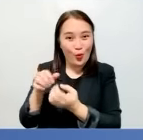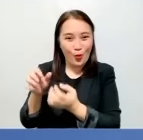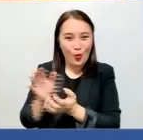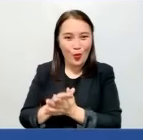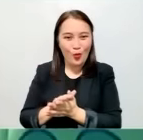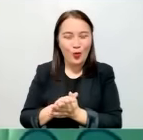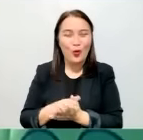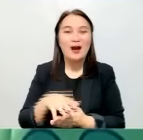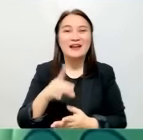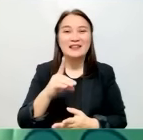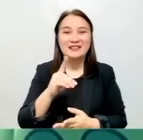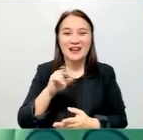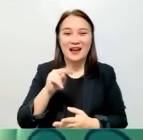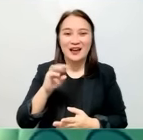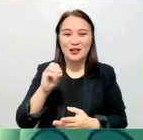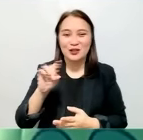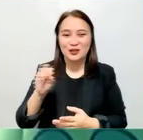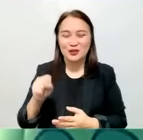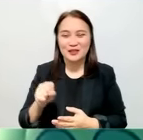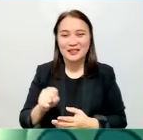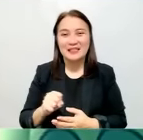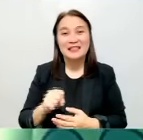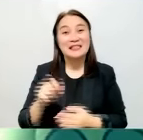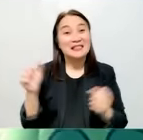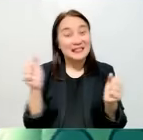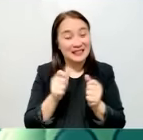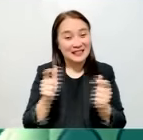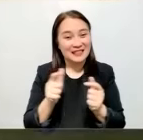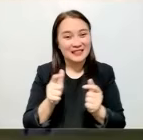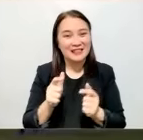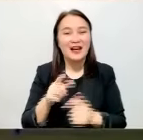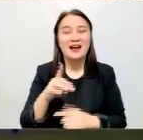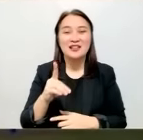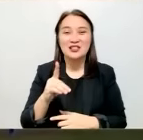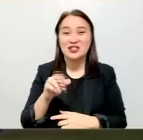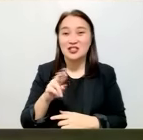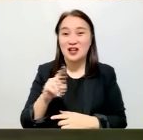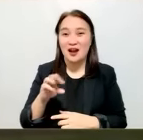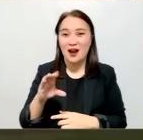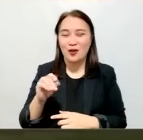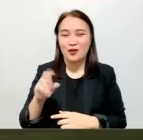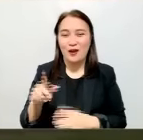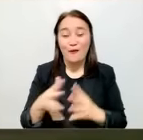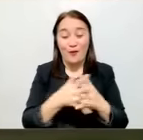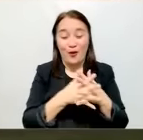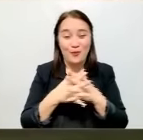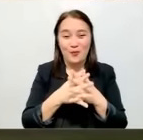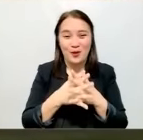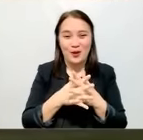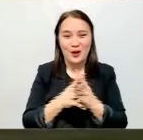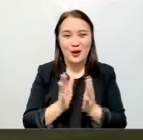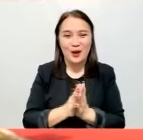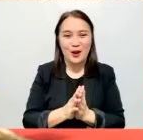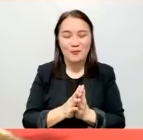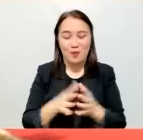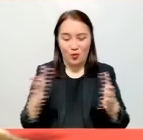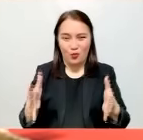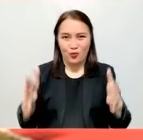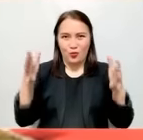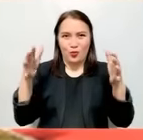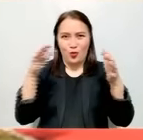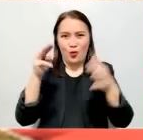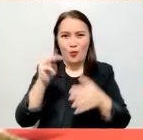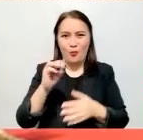Brazil. Si Little D na Dracula mula Amerika. At ang Kartuha Monastery mula Netherlands.